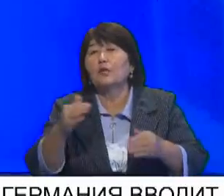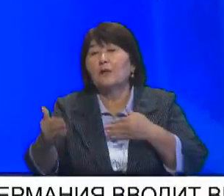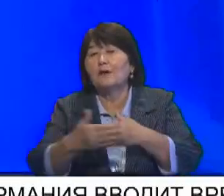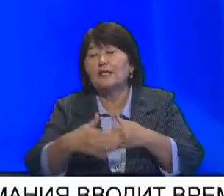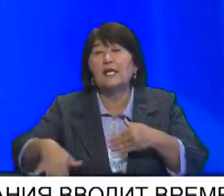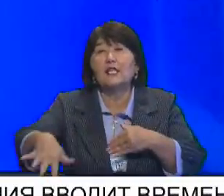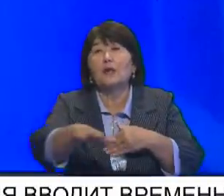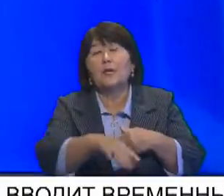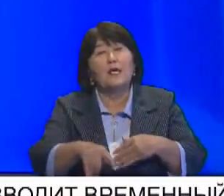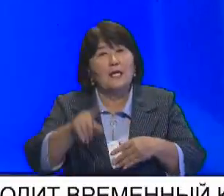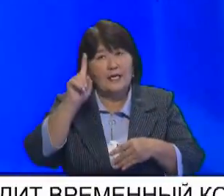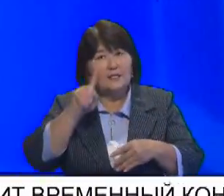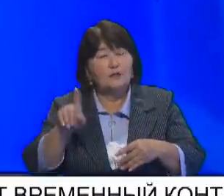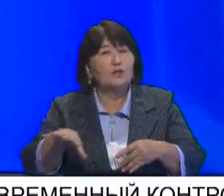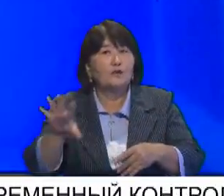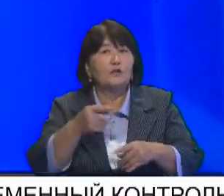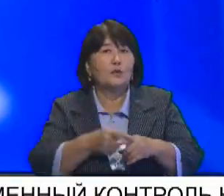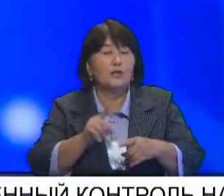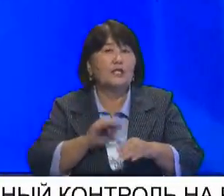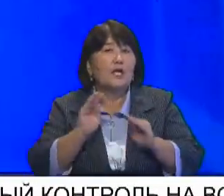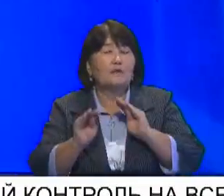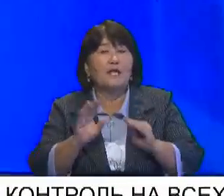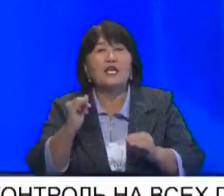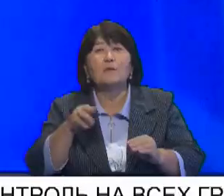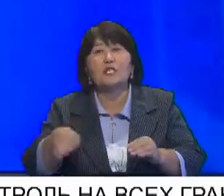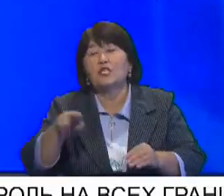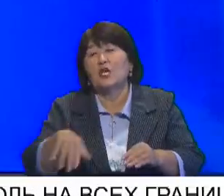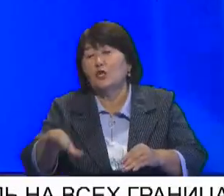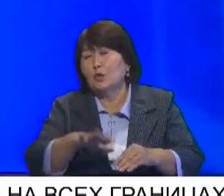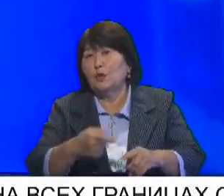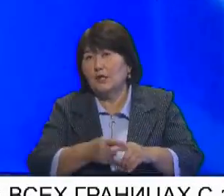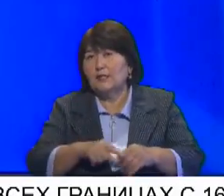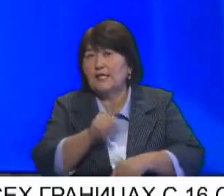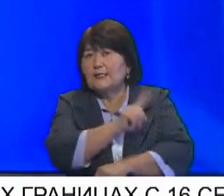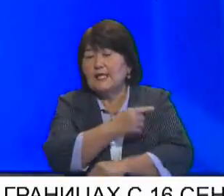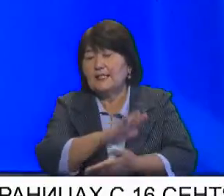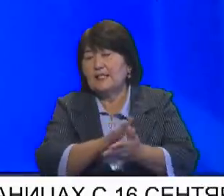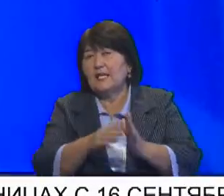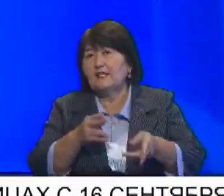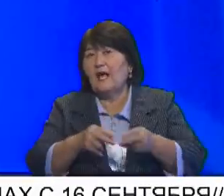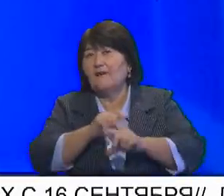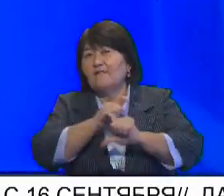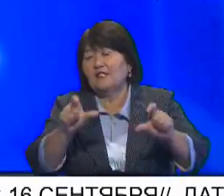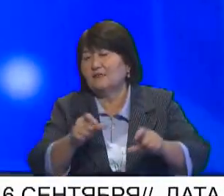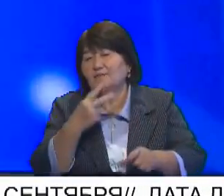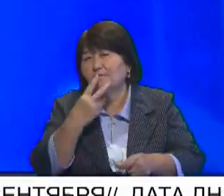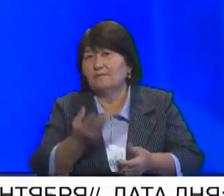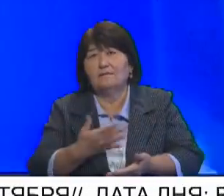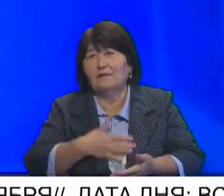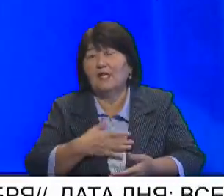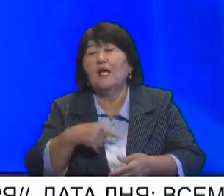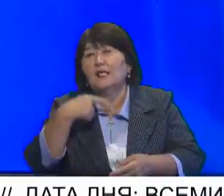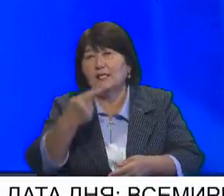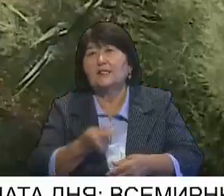площади известно что всё это формирует имидж региона между тем санитарное состояние вокзала не выдерживает критики - указал